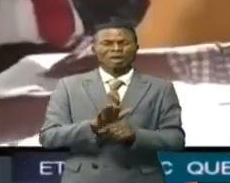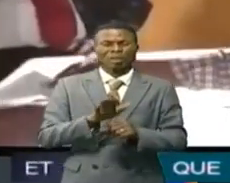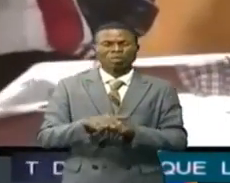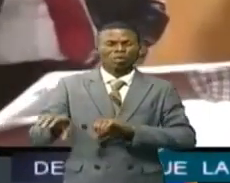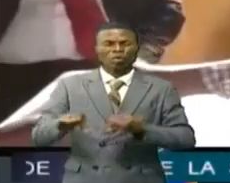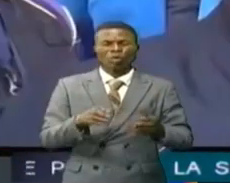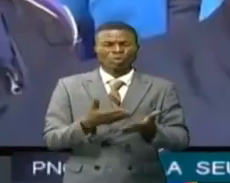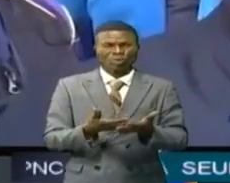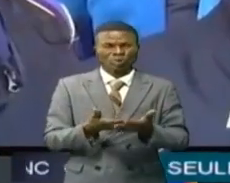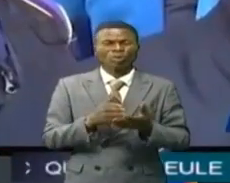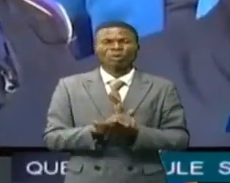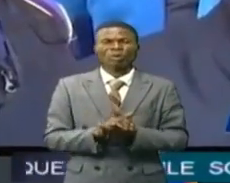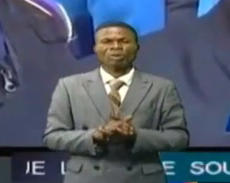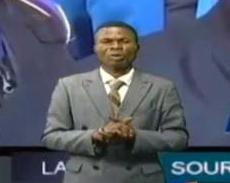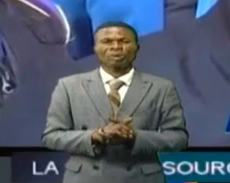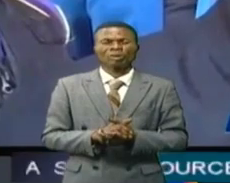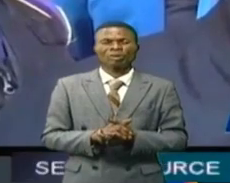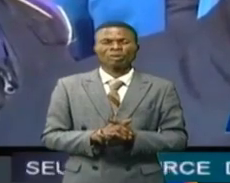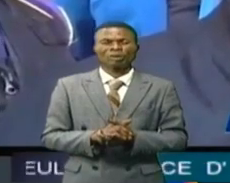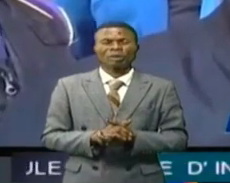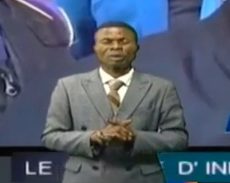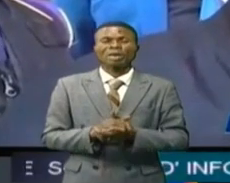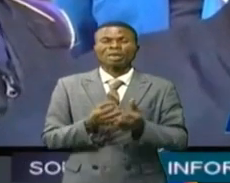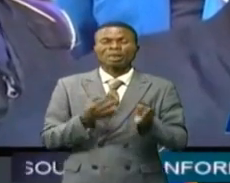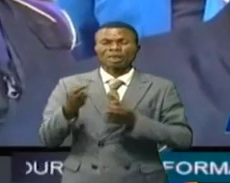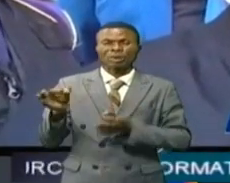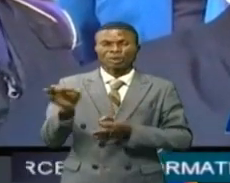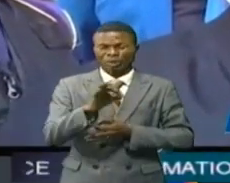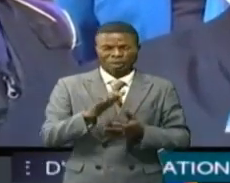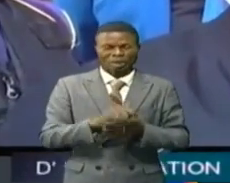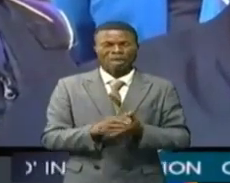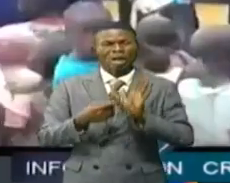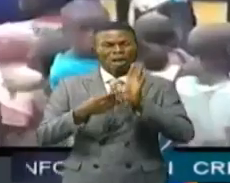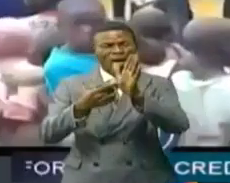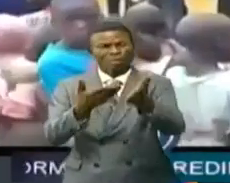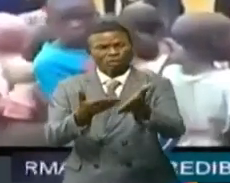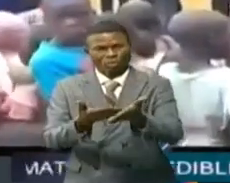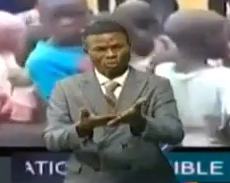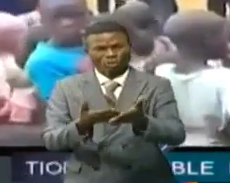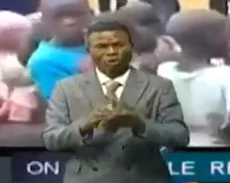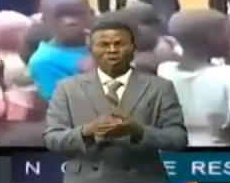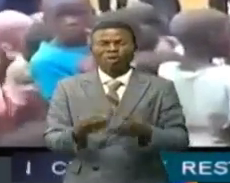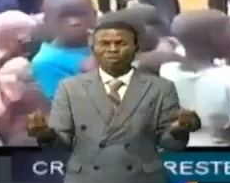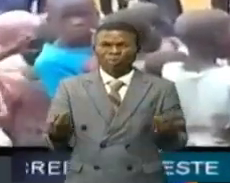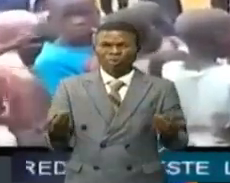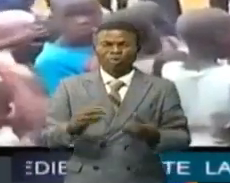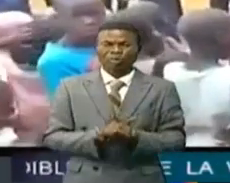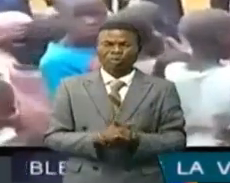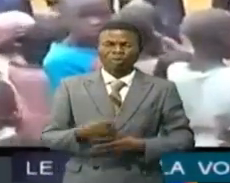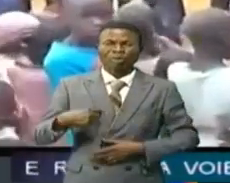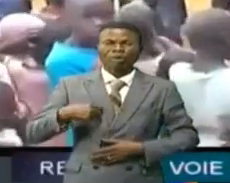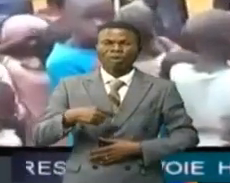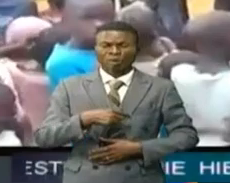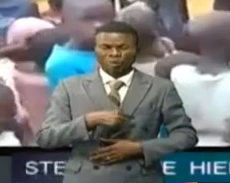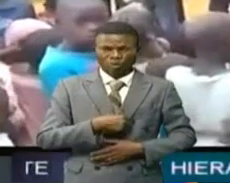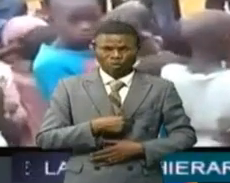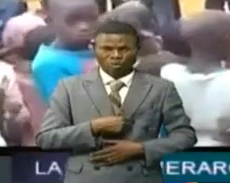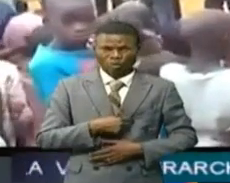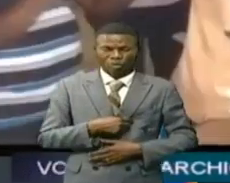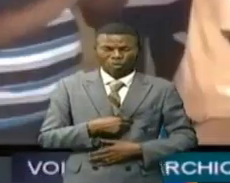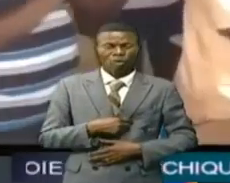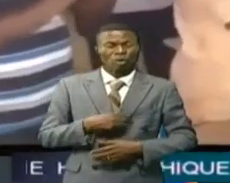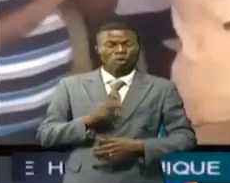bonheur. C'est ainsi qu'elle a eu à l'exprimer lorsque nous avons foulé des